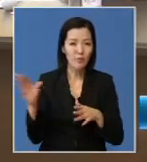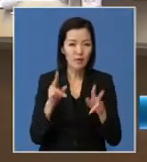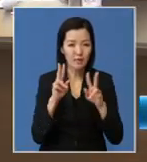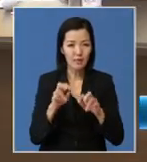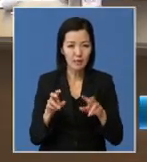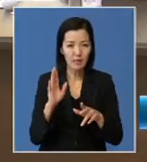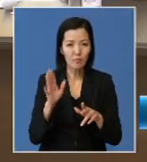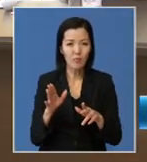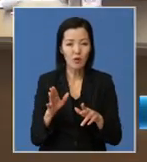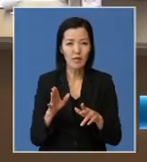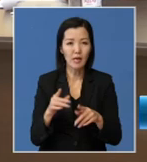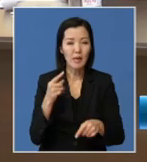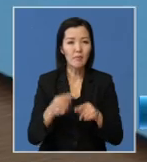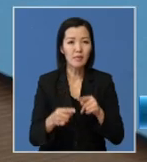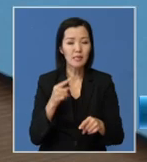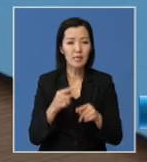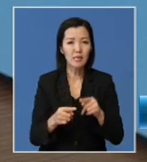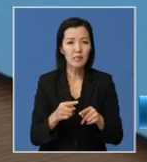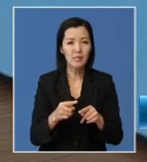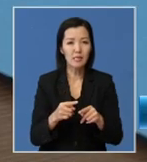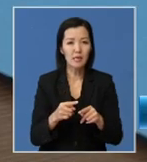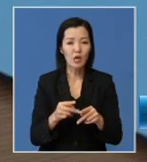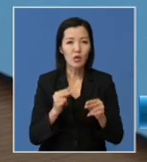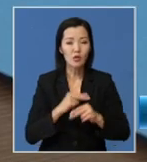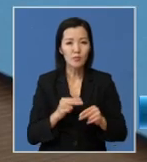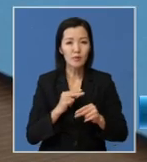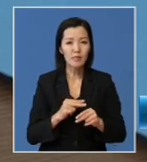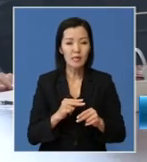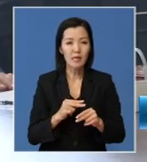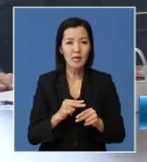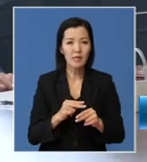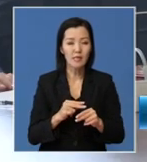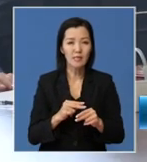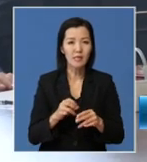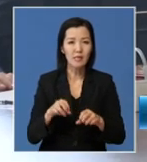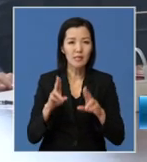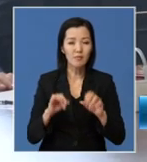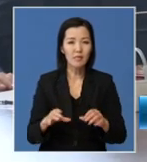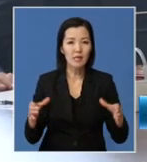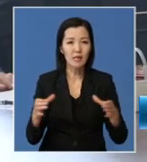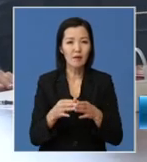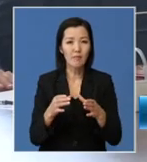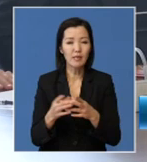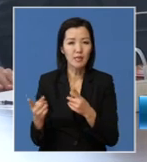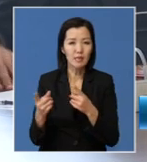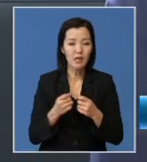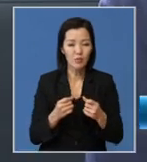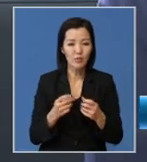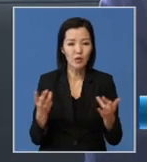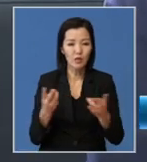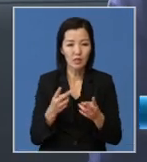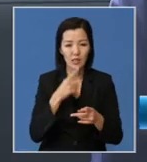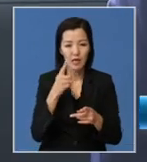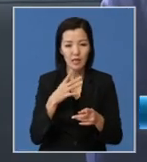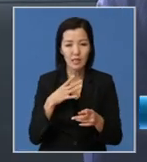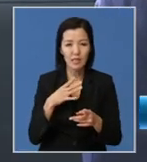тексеретін болды. Сонымен қатар бәсекелестік орта қалыптастырып, бұл жұмыстарға арнайы аттестациядан өткен жеке компанияларды да тарту мәселесі қаралды.